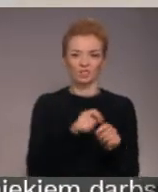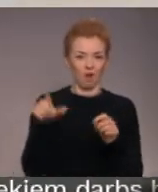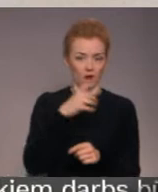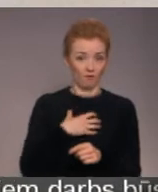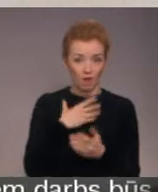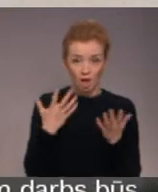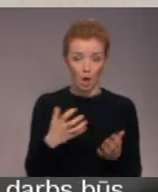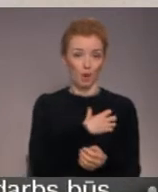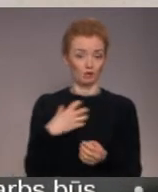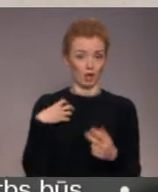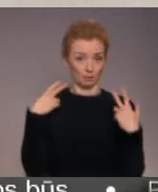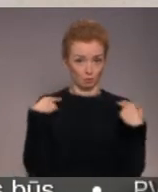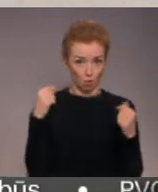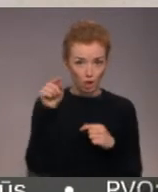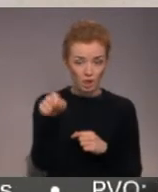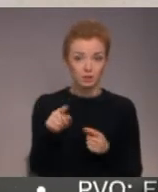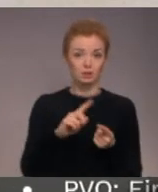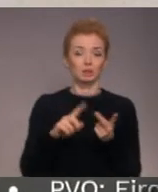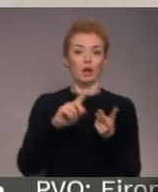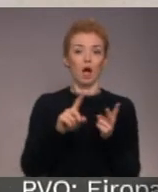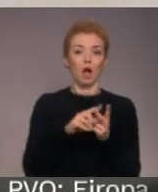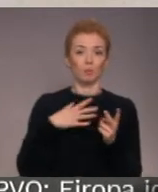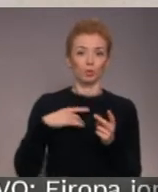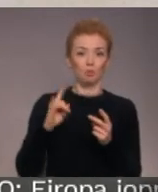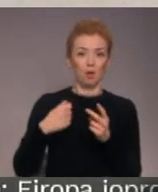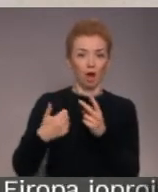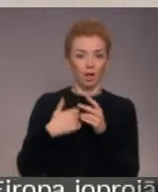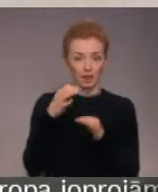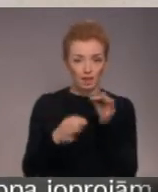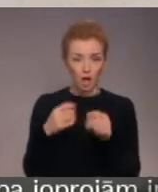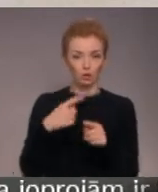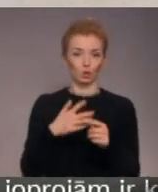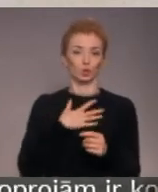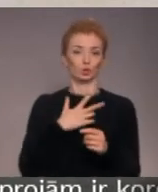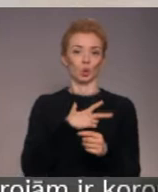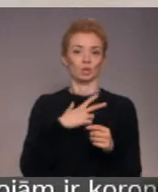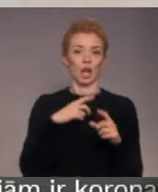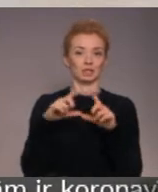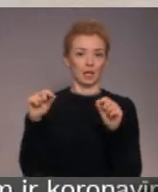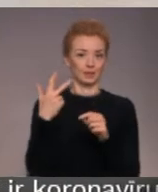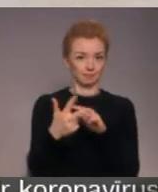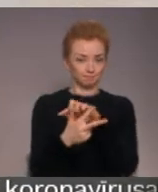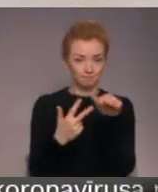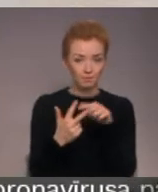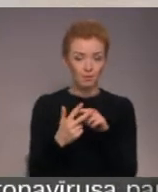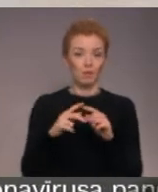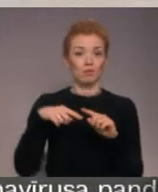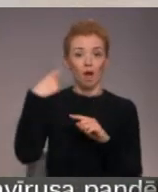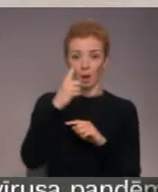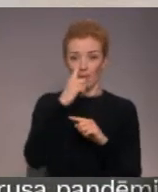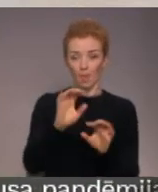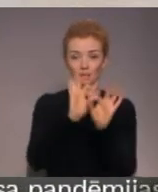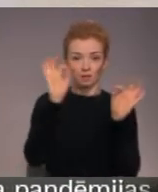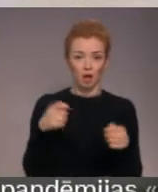tā ir pašvaldības policija. Tā ir mūsu bāriņtiesa un tas ir mūsu sociālais dienests. Un attiecīgi mēs no jaunadaļas sāksim dāvāt